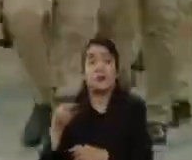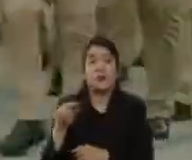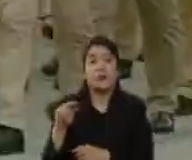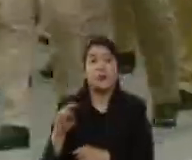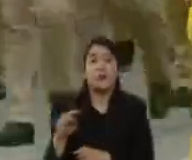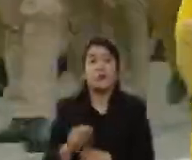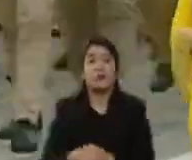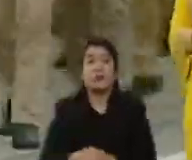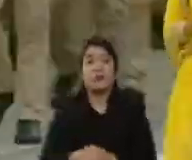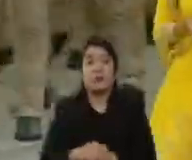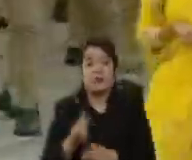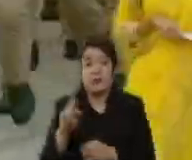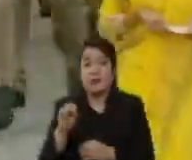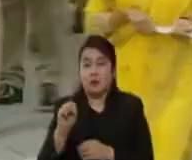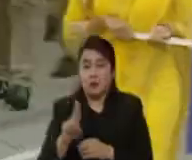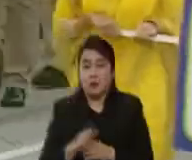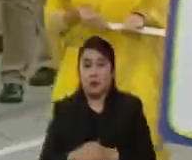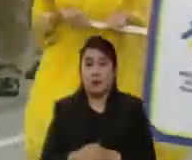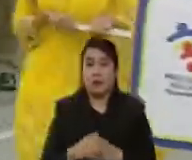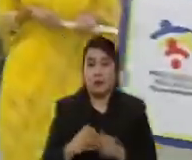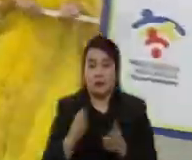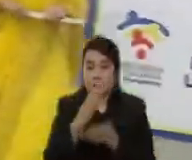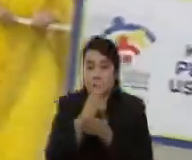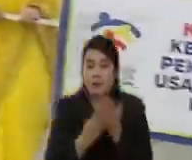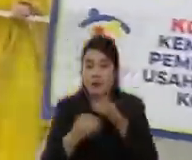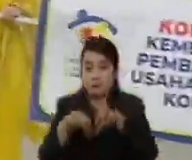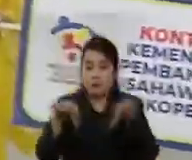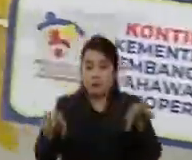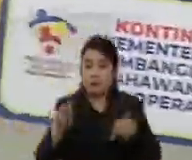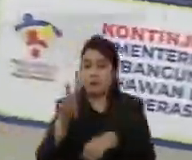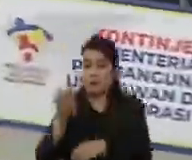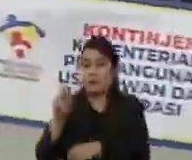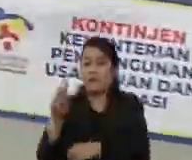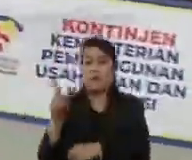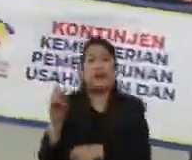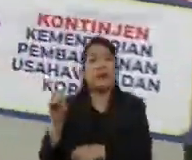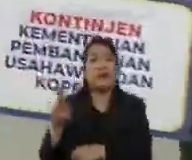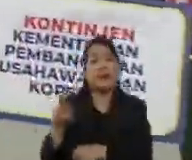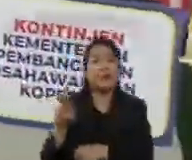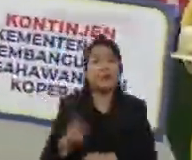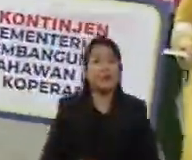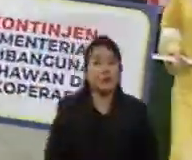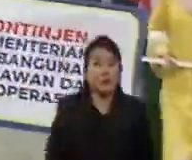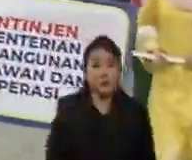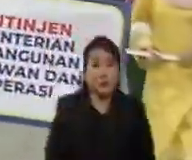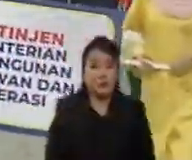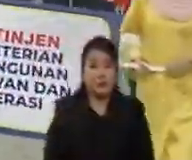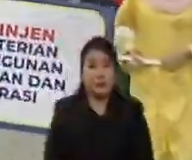Setiausaha Bahagian Pembangunan Franchise dan Vendor.